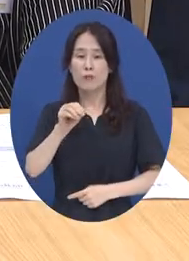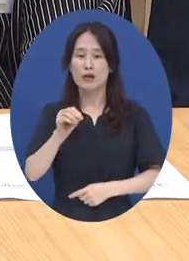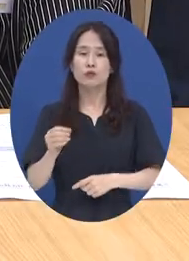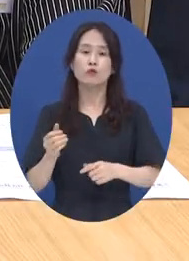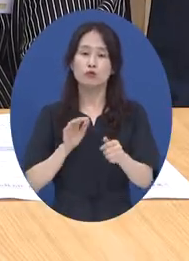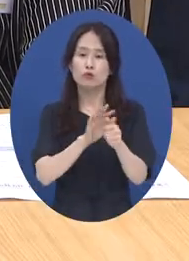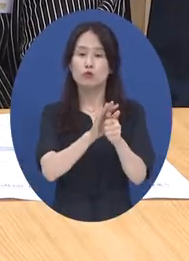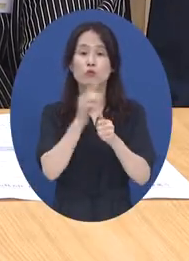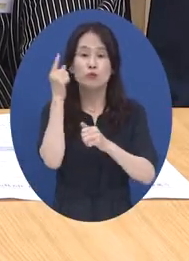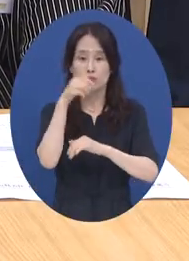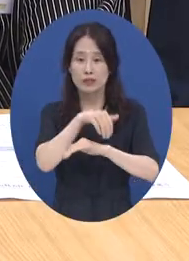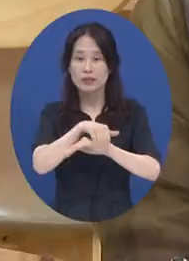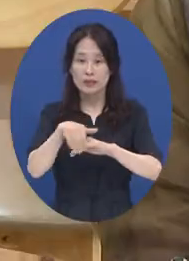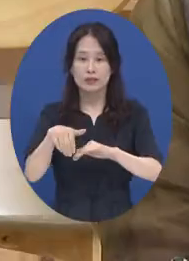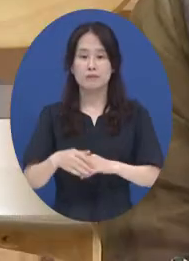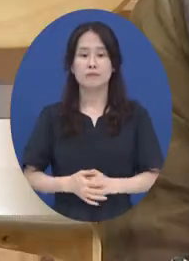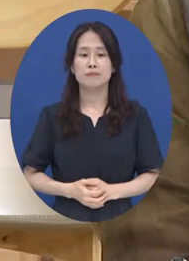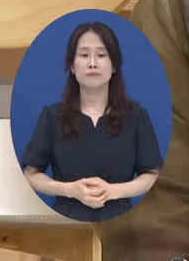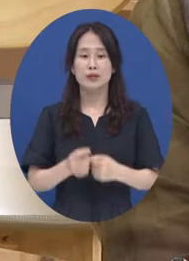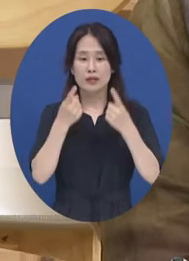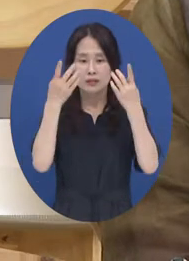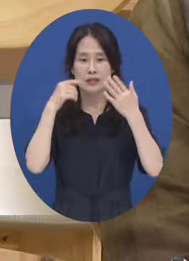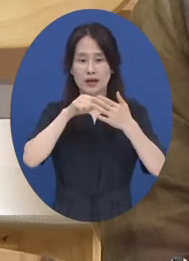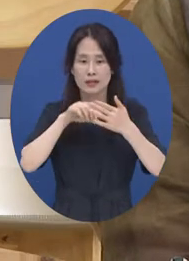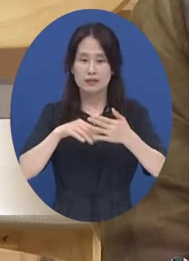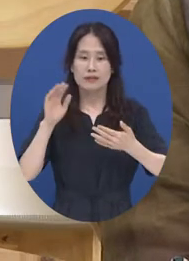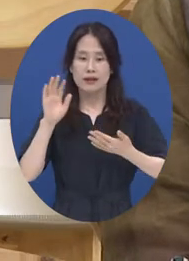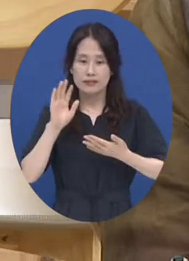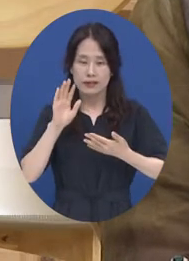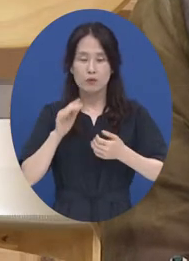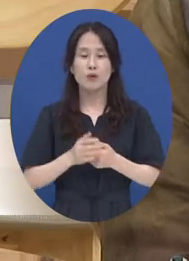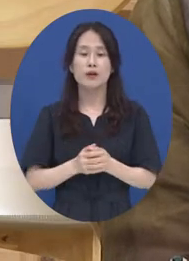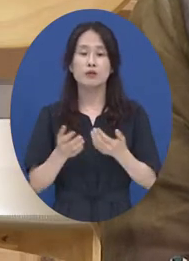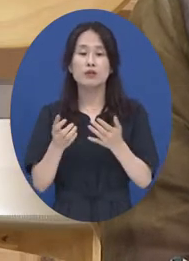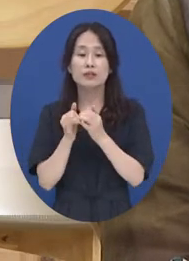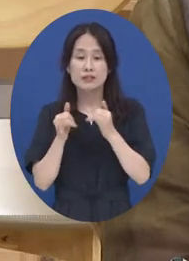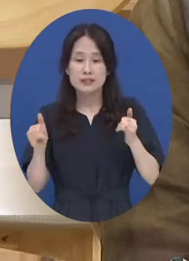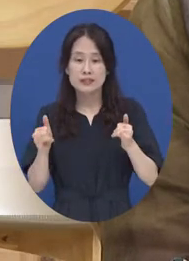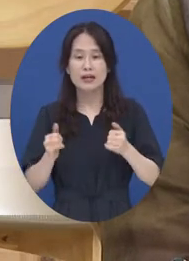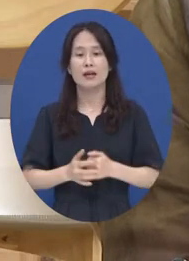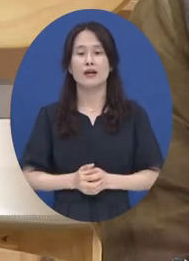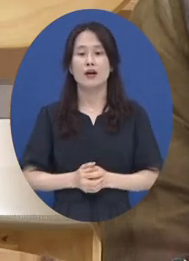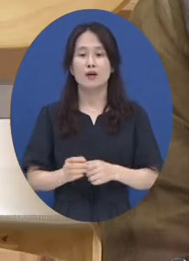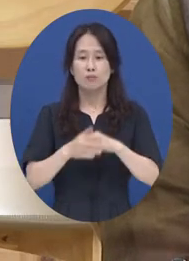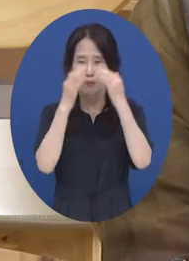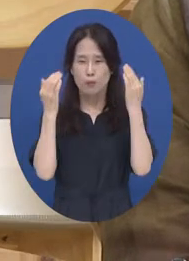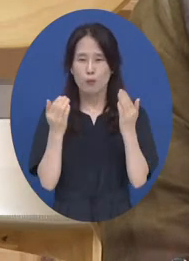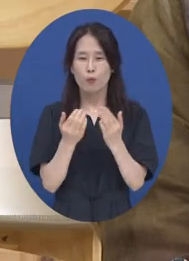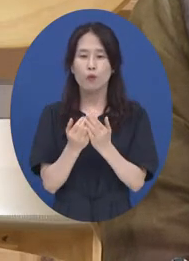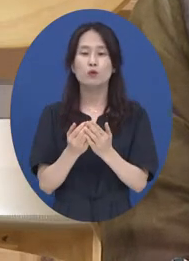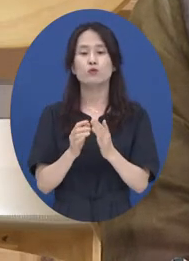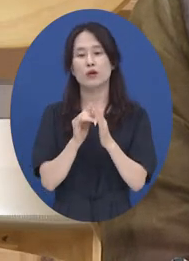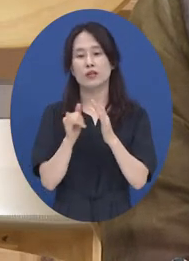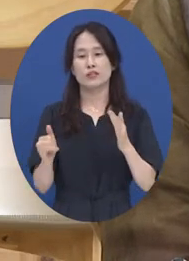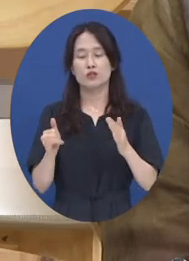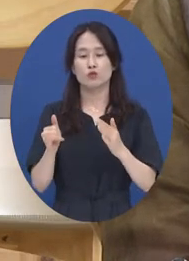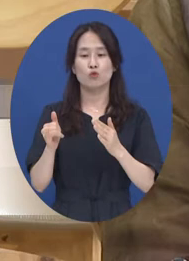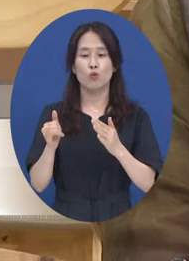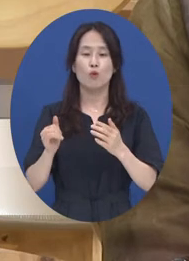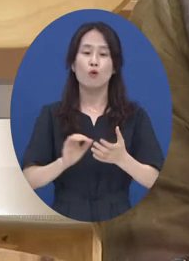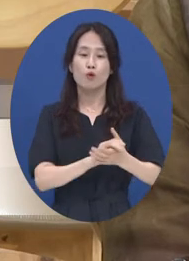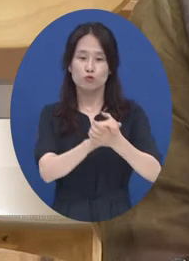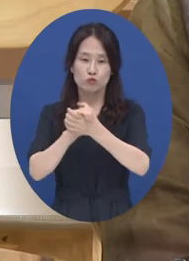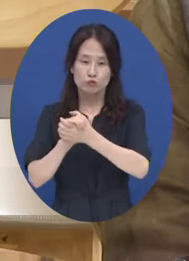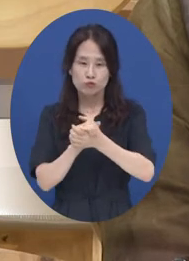지원할 계획입니다. 대학 안에서 학생과 교직원 그리고 노동자들 모두가